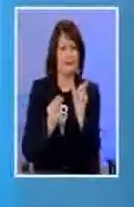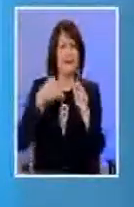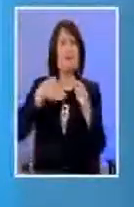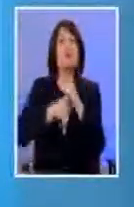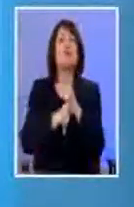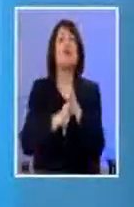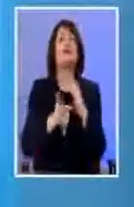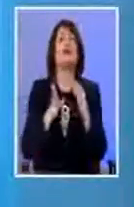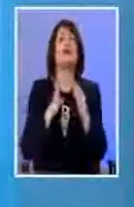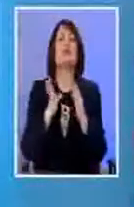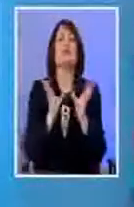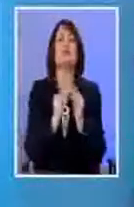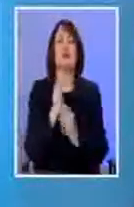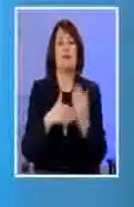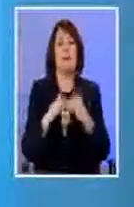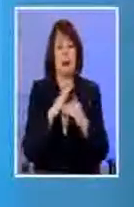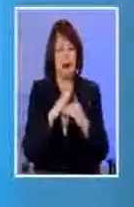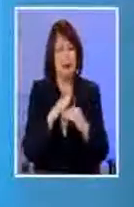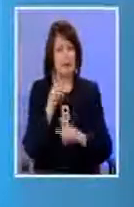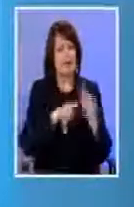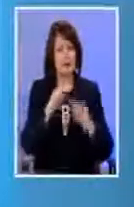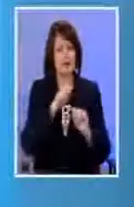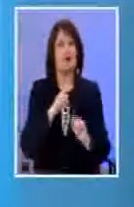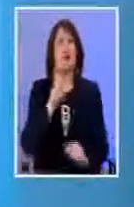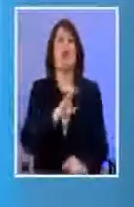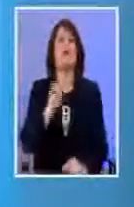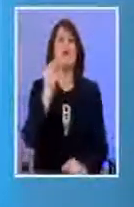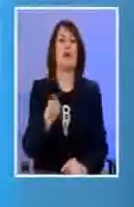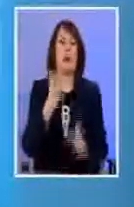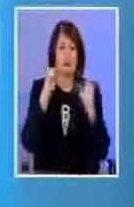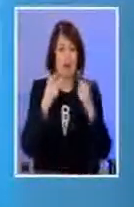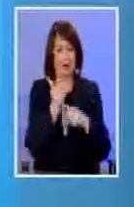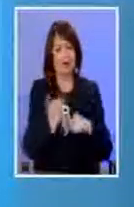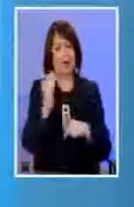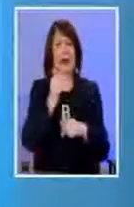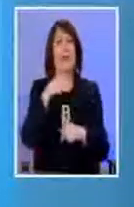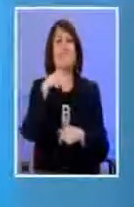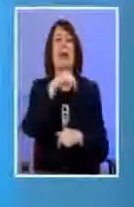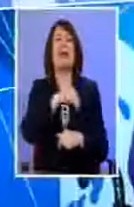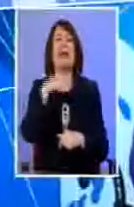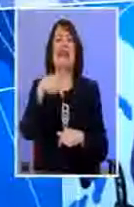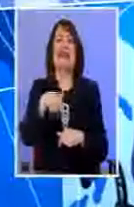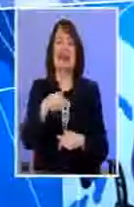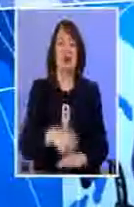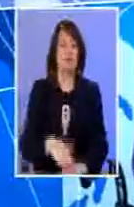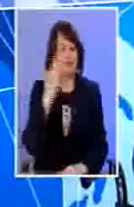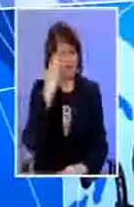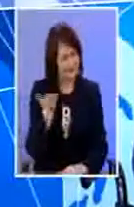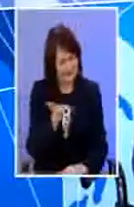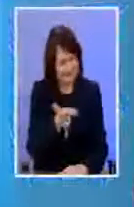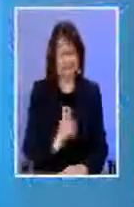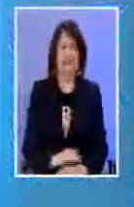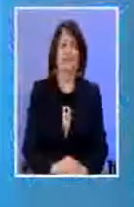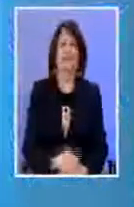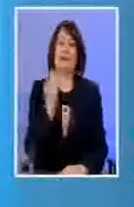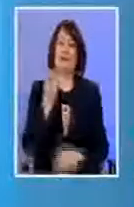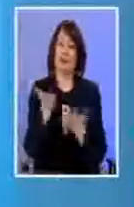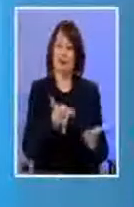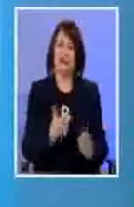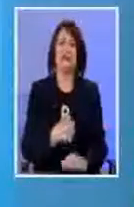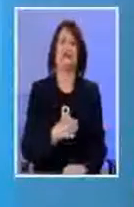άτομα με αναπηρία, η επικεφαλής των Ευρωβουλευτών της Νέας Δημοκρατίας, η κυρία Μαριέτα Γιαννάκου. Καλώς ήρθατε. Καλημέρα, γεια σας. Ο κύριος